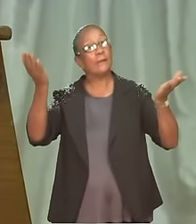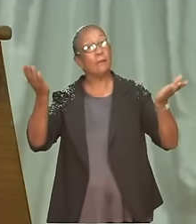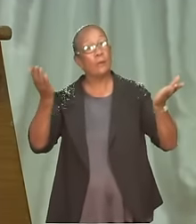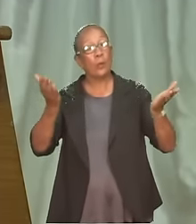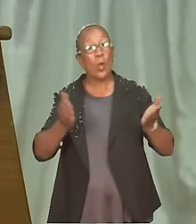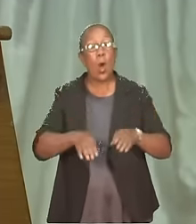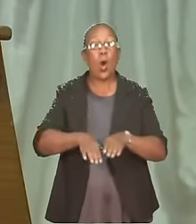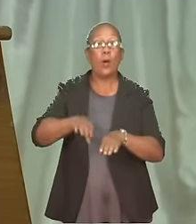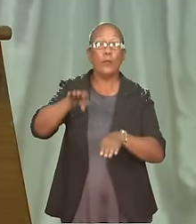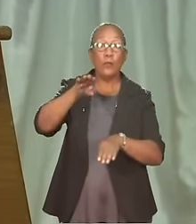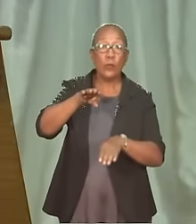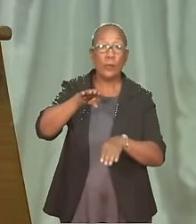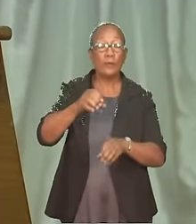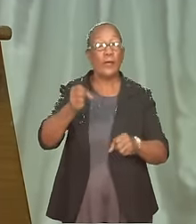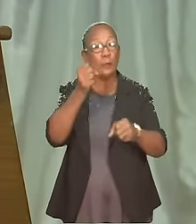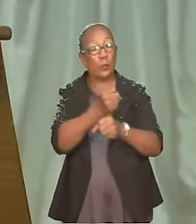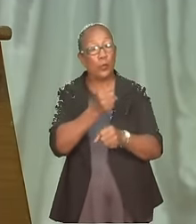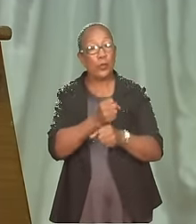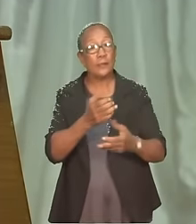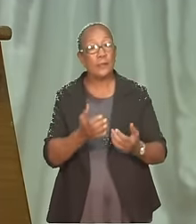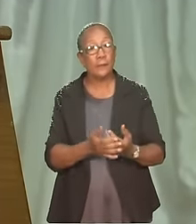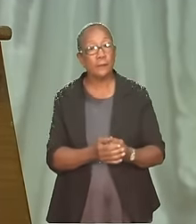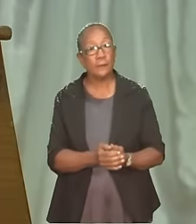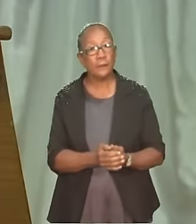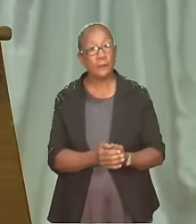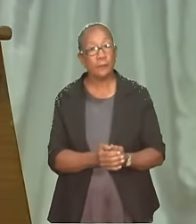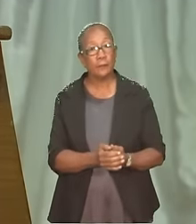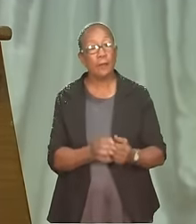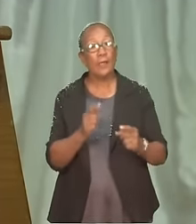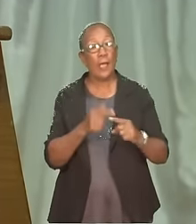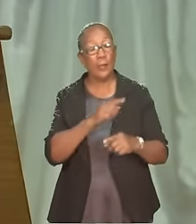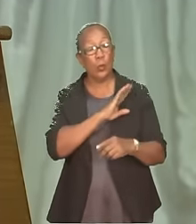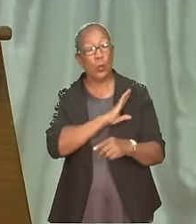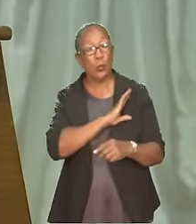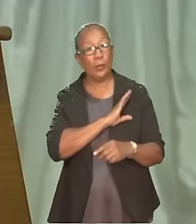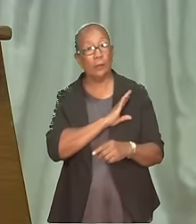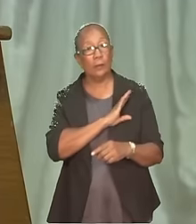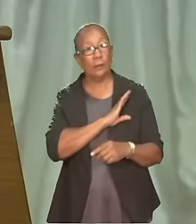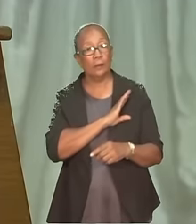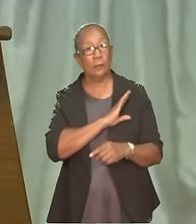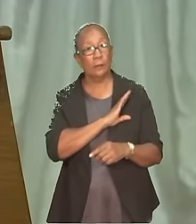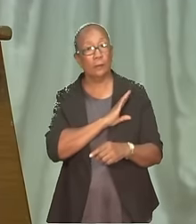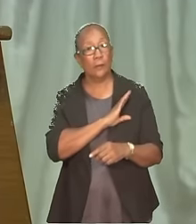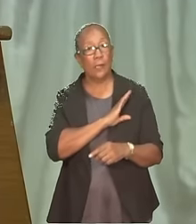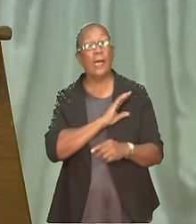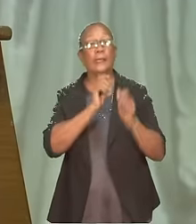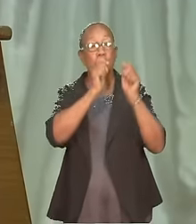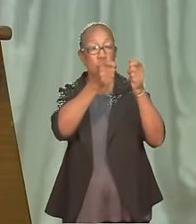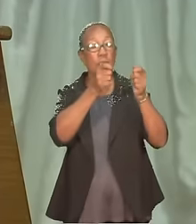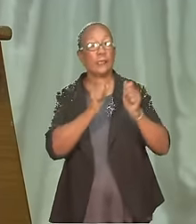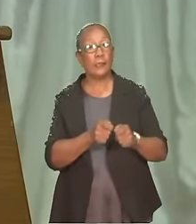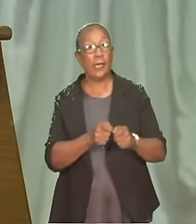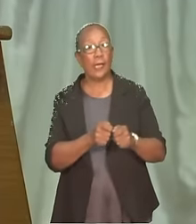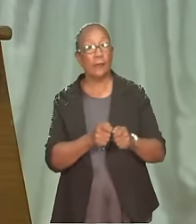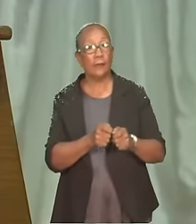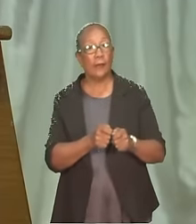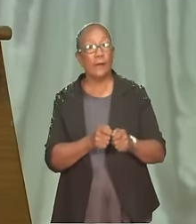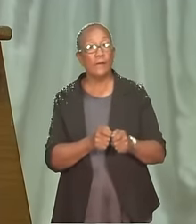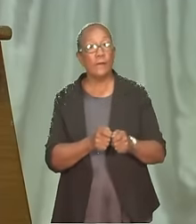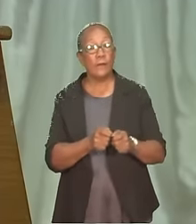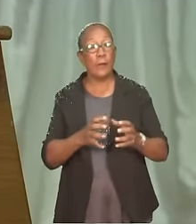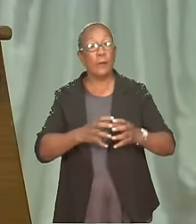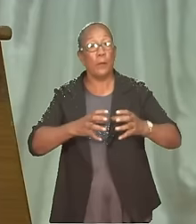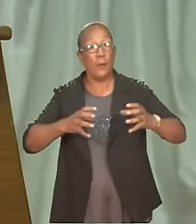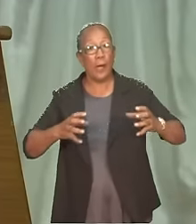opvoeren van de productie. En natuurlijk moeten we het resultaat van het macro-economisch